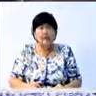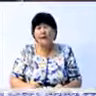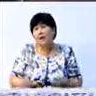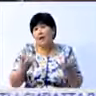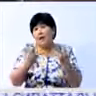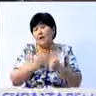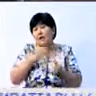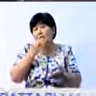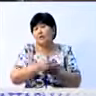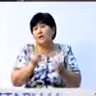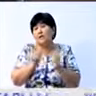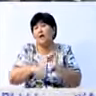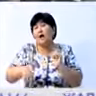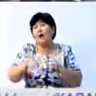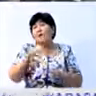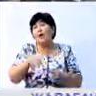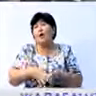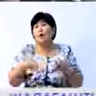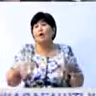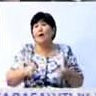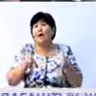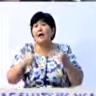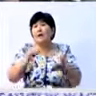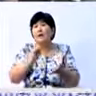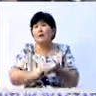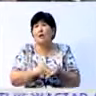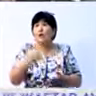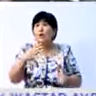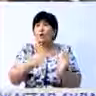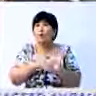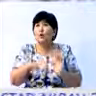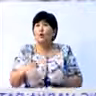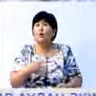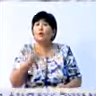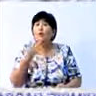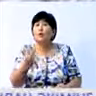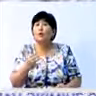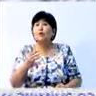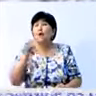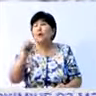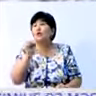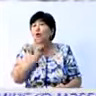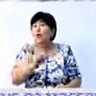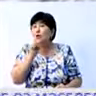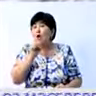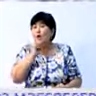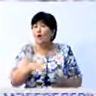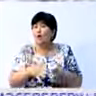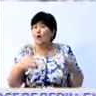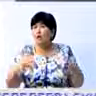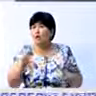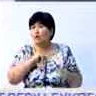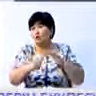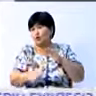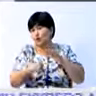Есепті кезеңде аймақта 3000-нан астам қылмыс тіркелсе, оның 59,4% ұрлық. Ұрылардың басым бөлігін